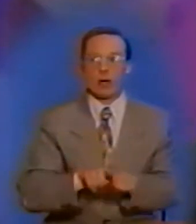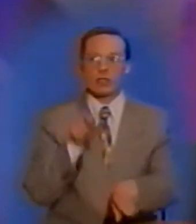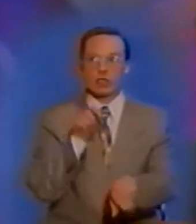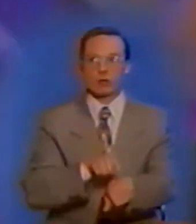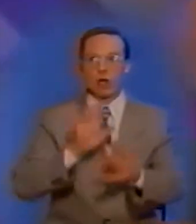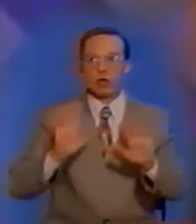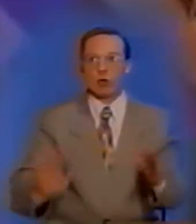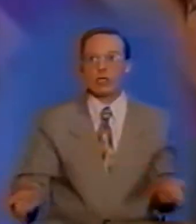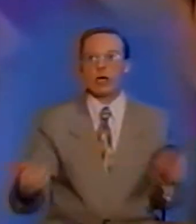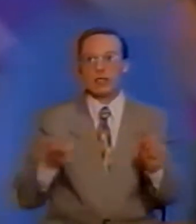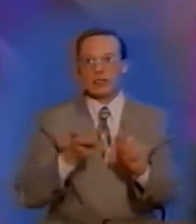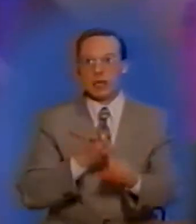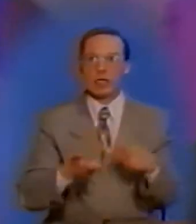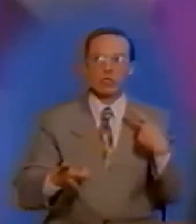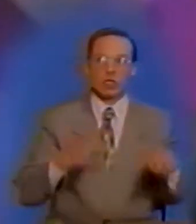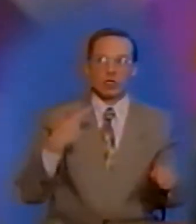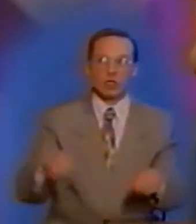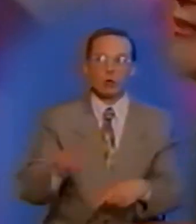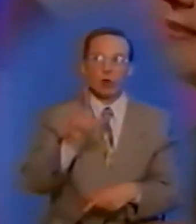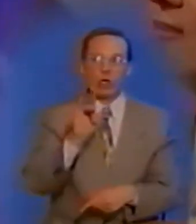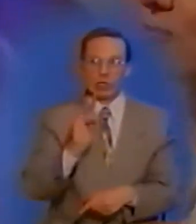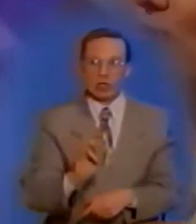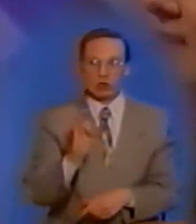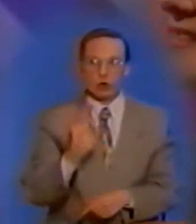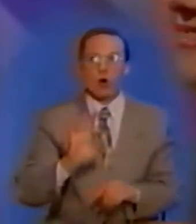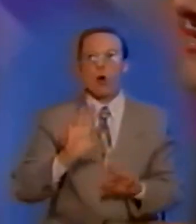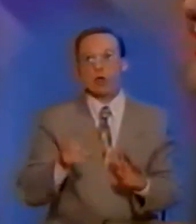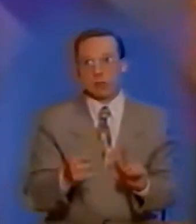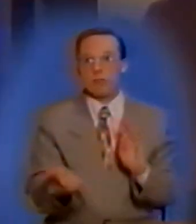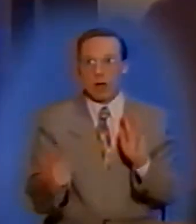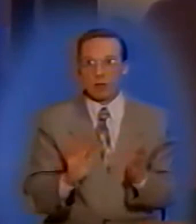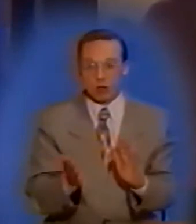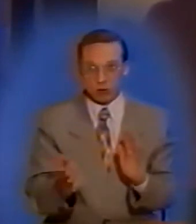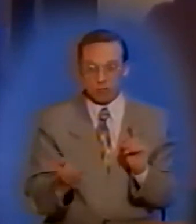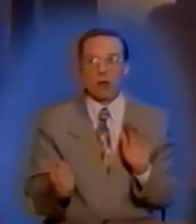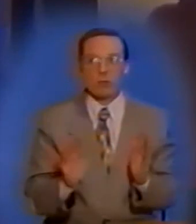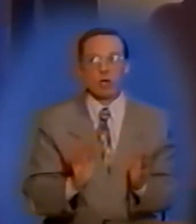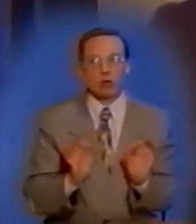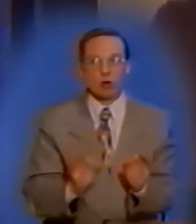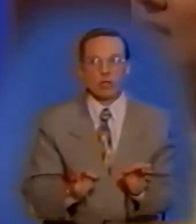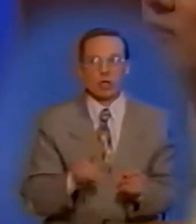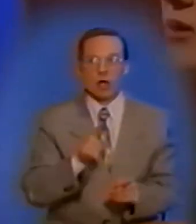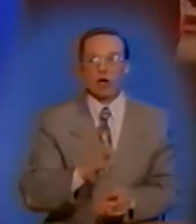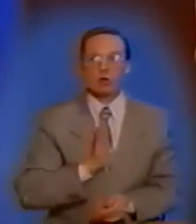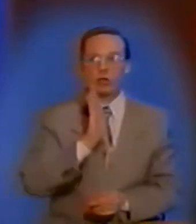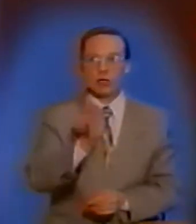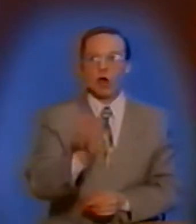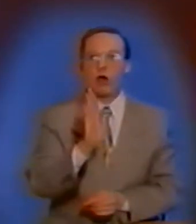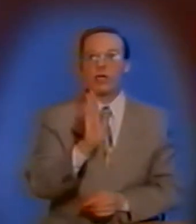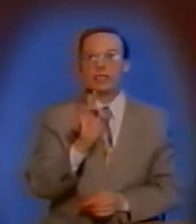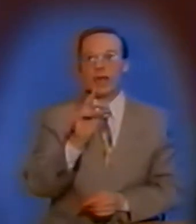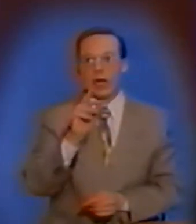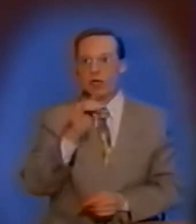jausmai, kurie sieja skirtingų lyčių. O kai be abejo, be abejonės. Ar jūs lankotės gėjų baruose